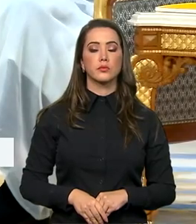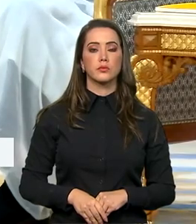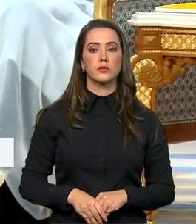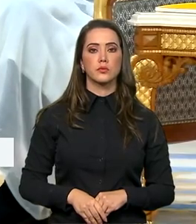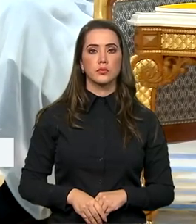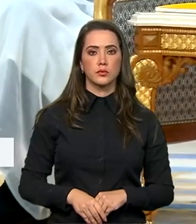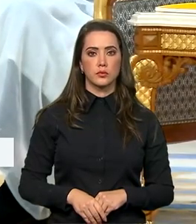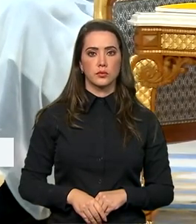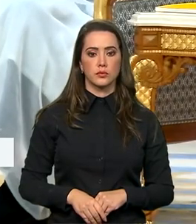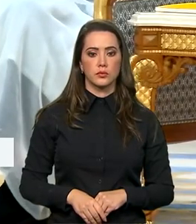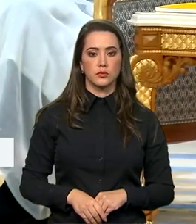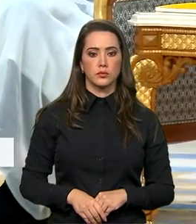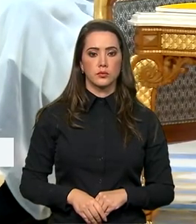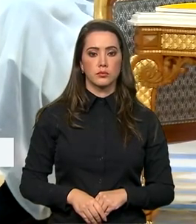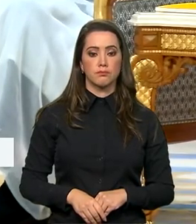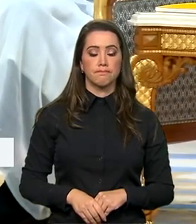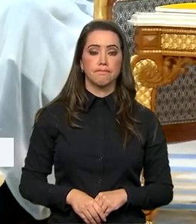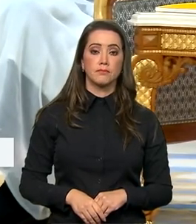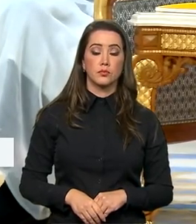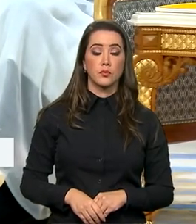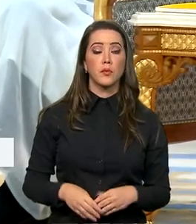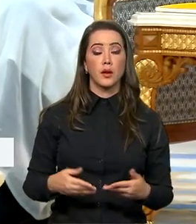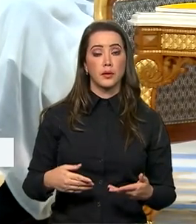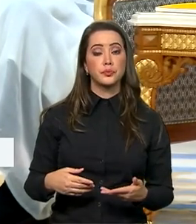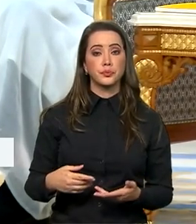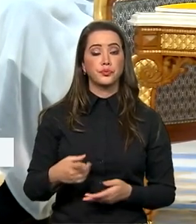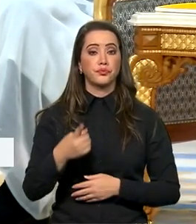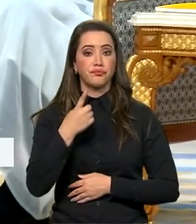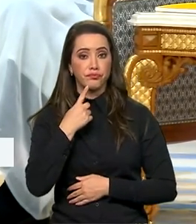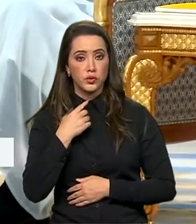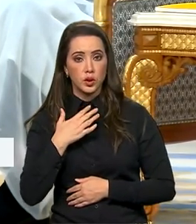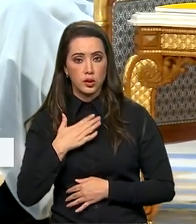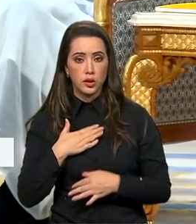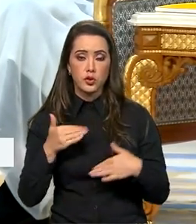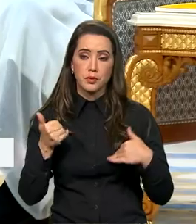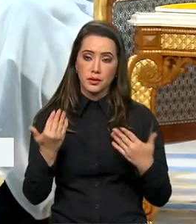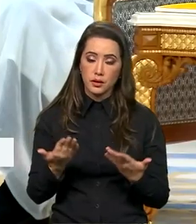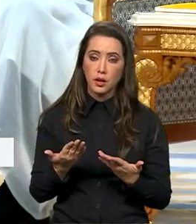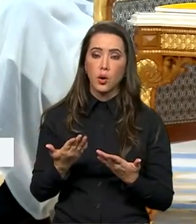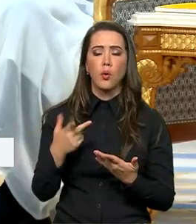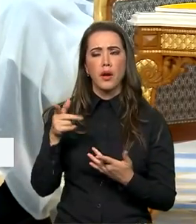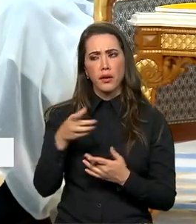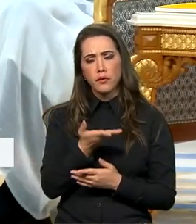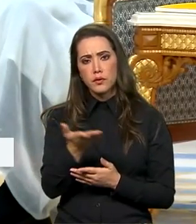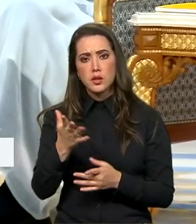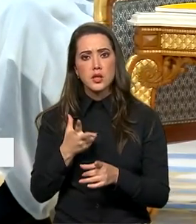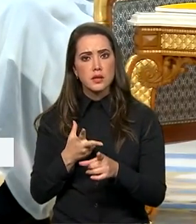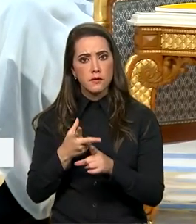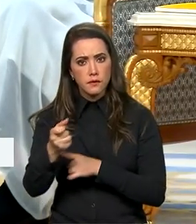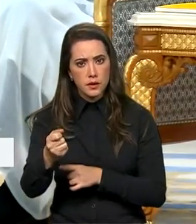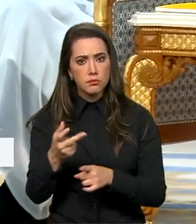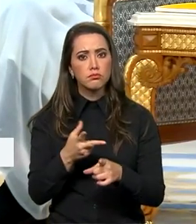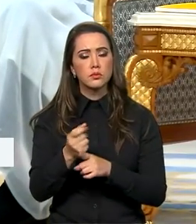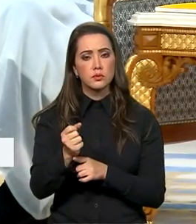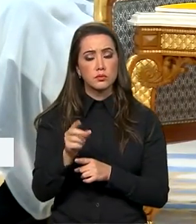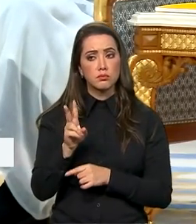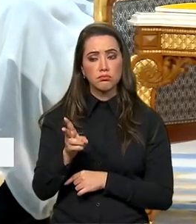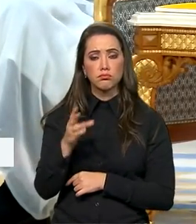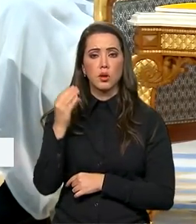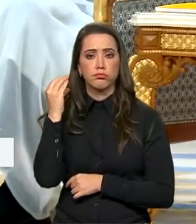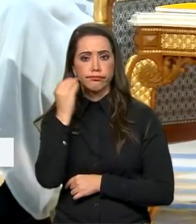النامية. Desejo, portanto, todo sucesso aos Emirados Árabes